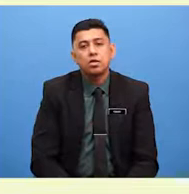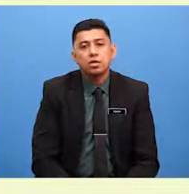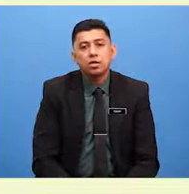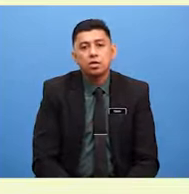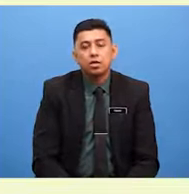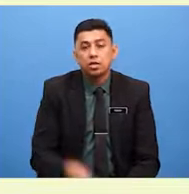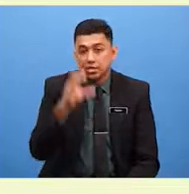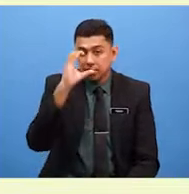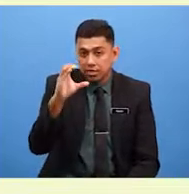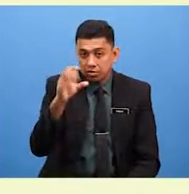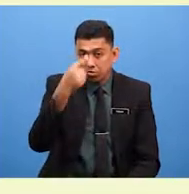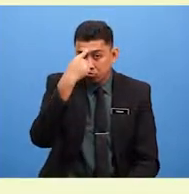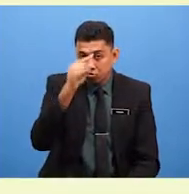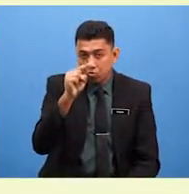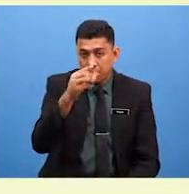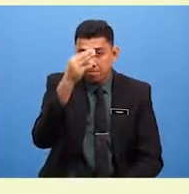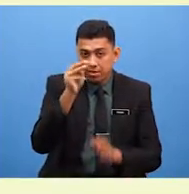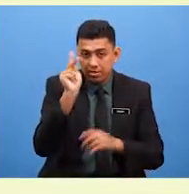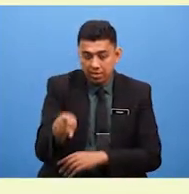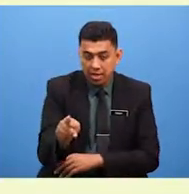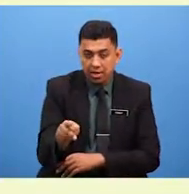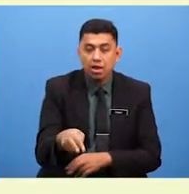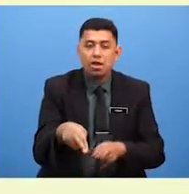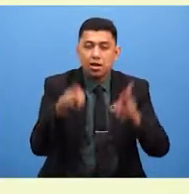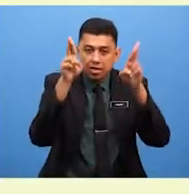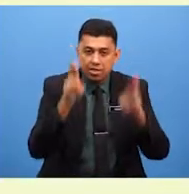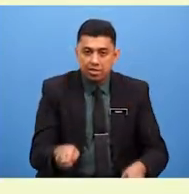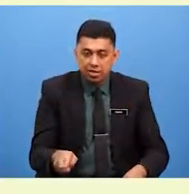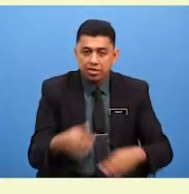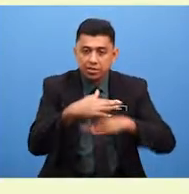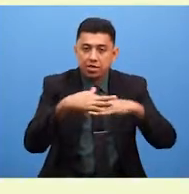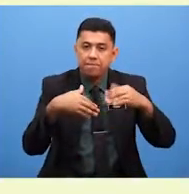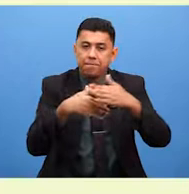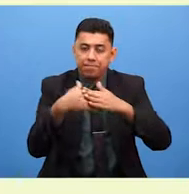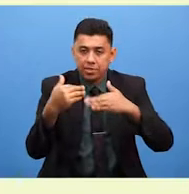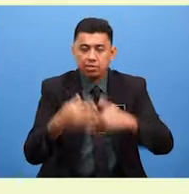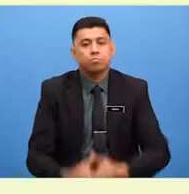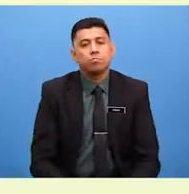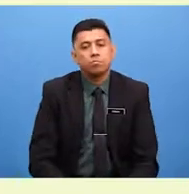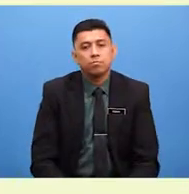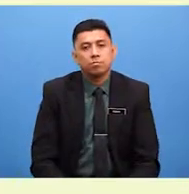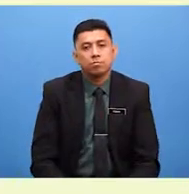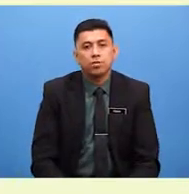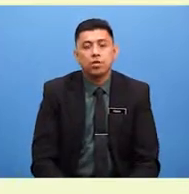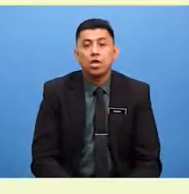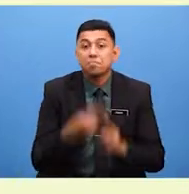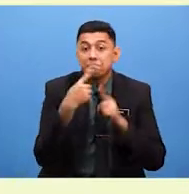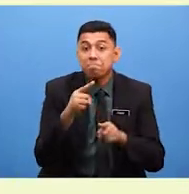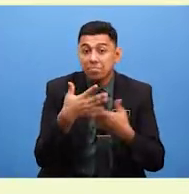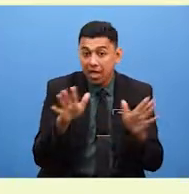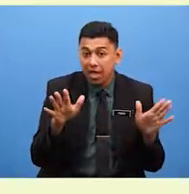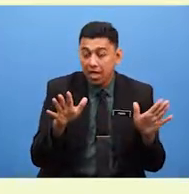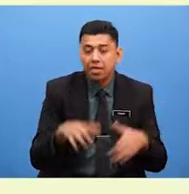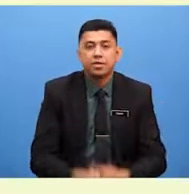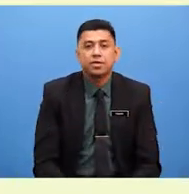negara. Dan C. Untuk memastikan rakyat selesa. Dah jawab,